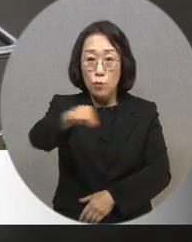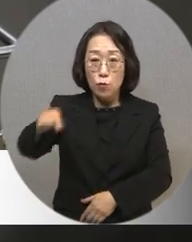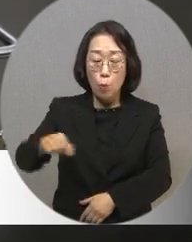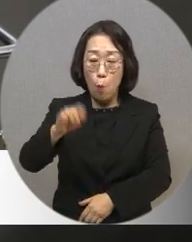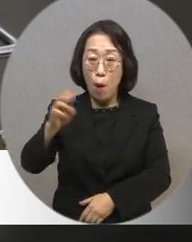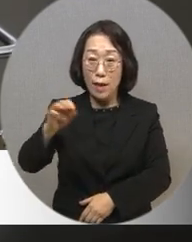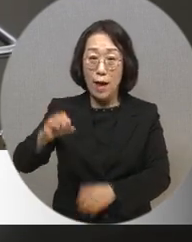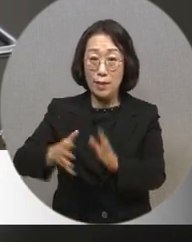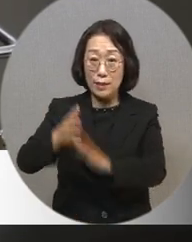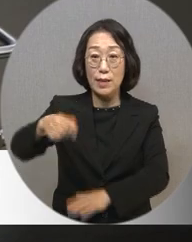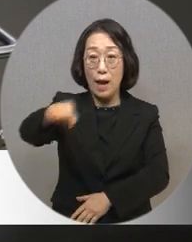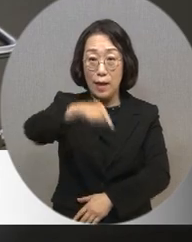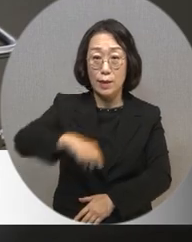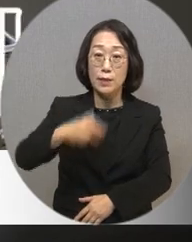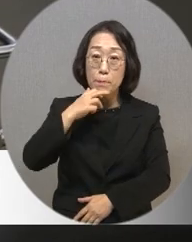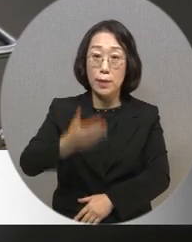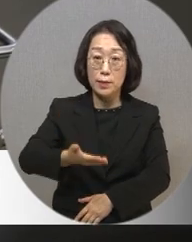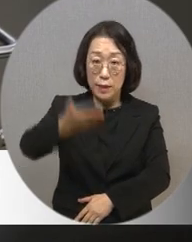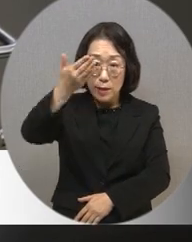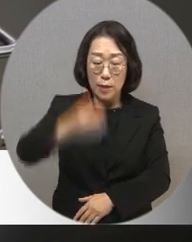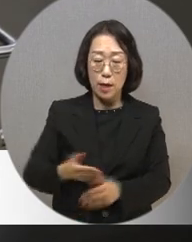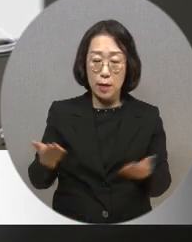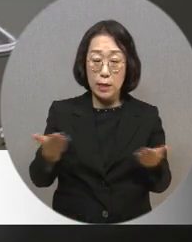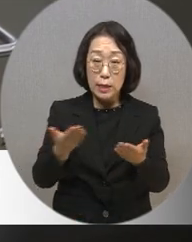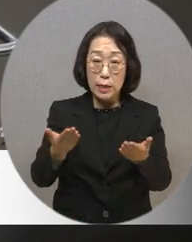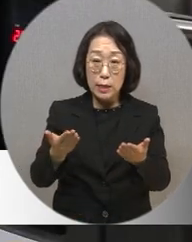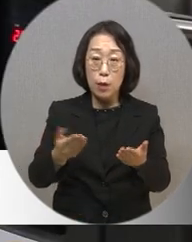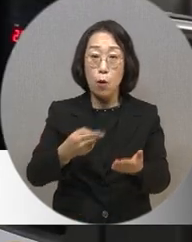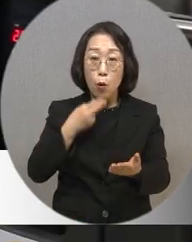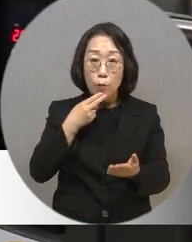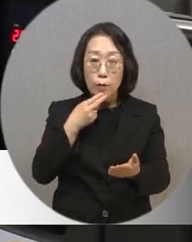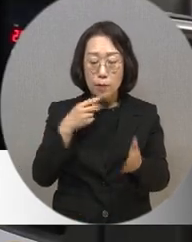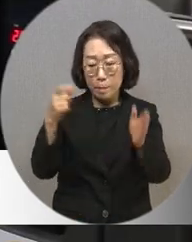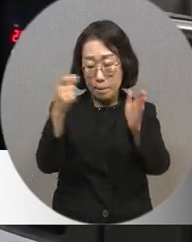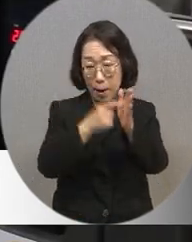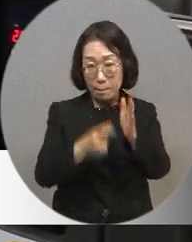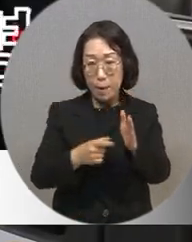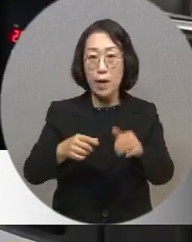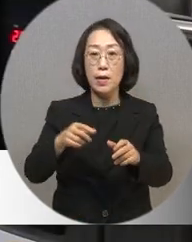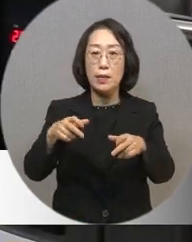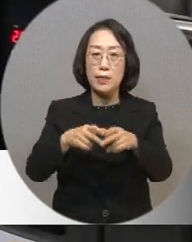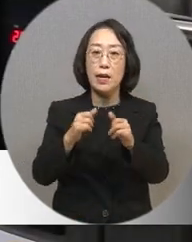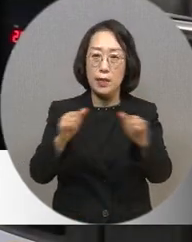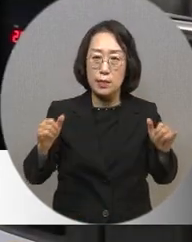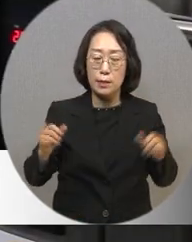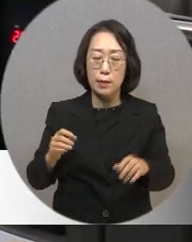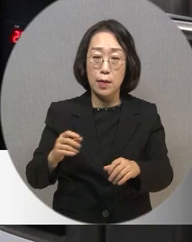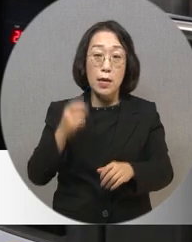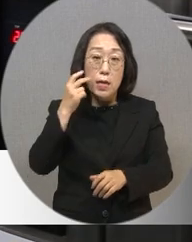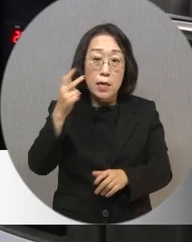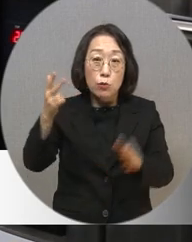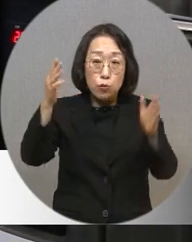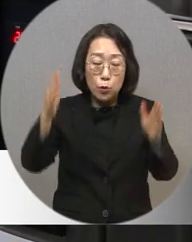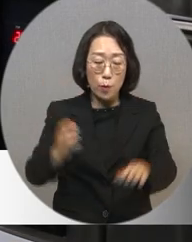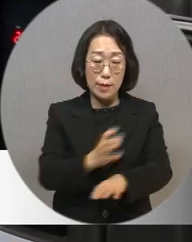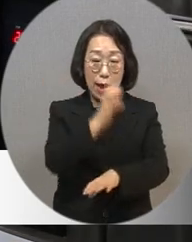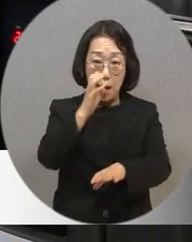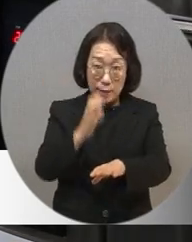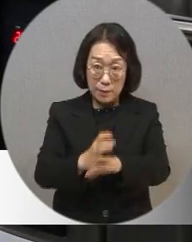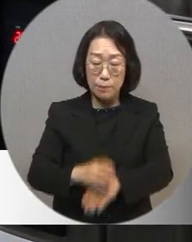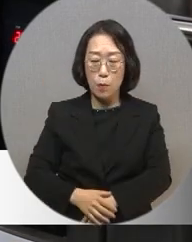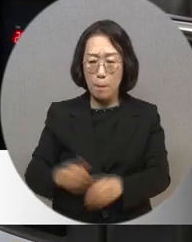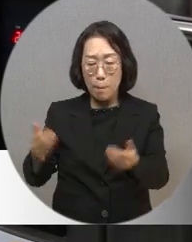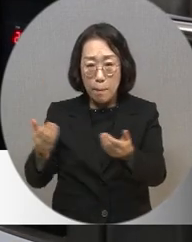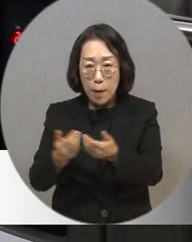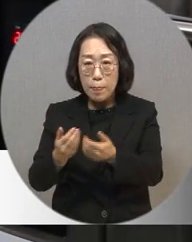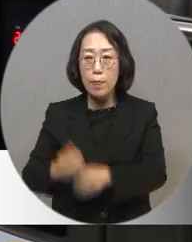광양시에 거주하는 18세 이상 미취업 등록 장애인이며 주 40시간 근무하는 전일제 29명과